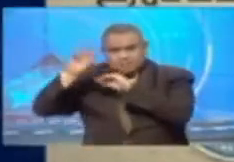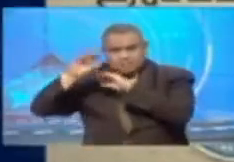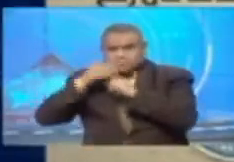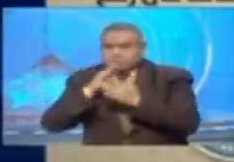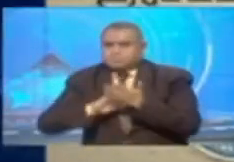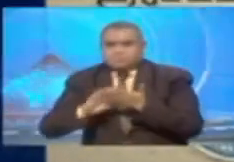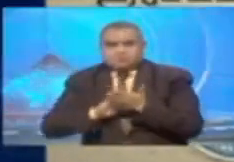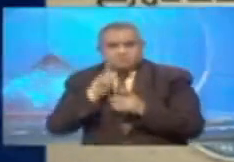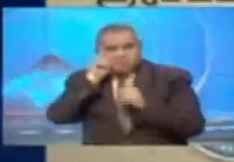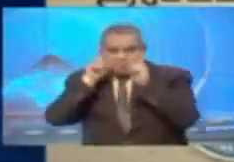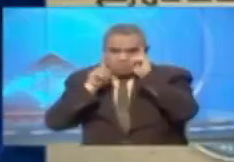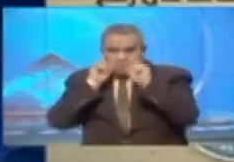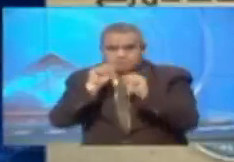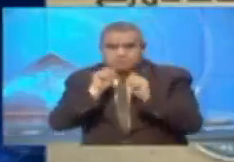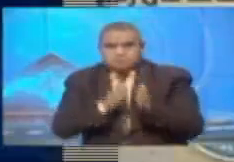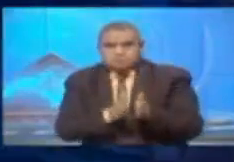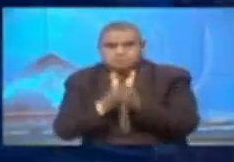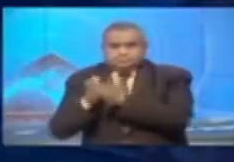العالمية.